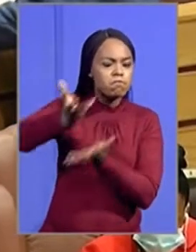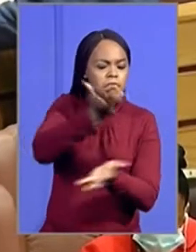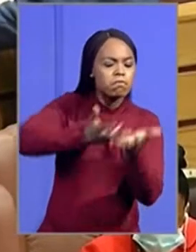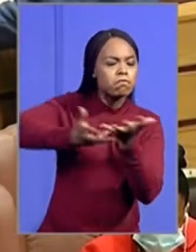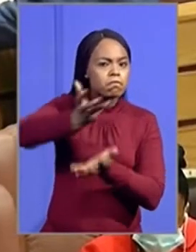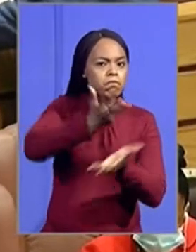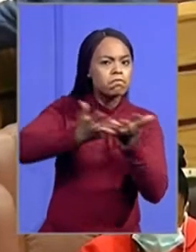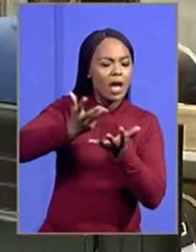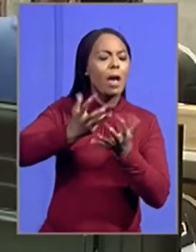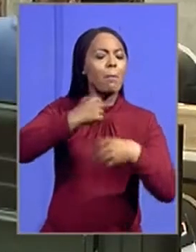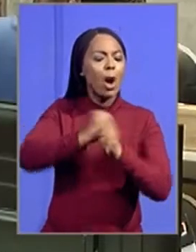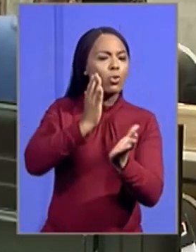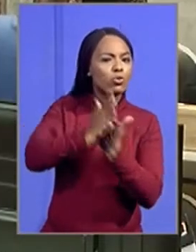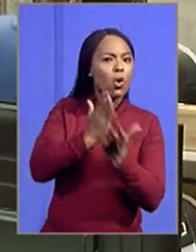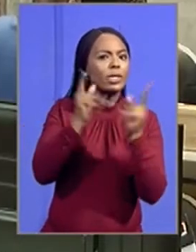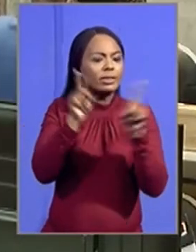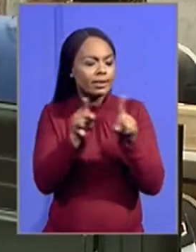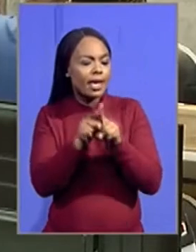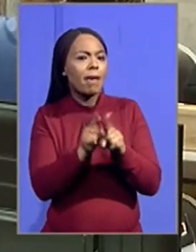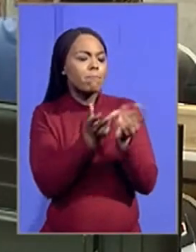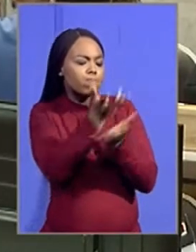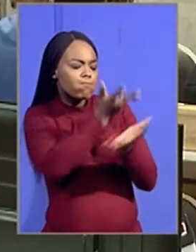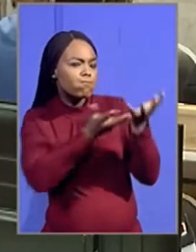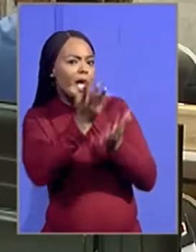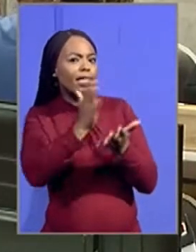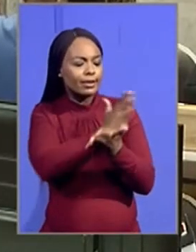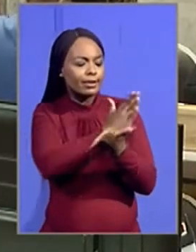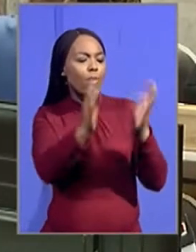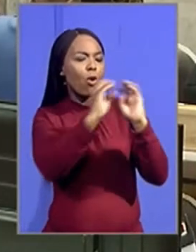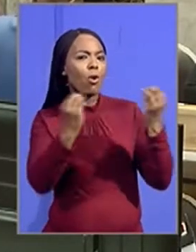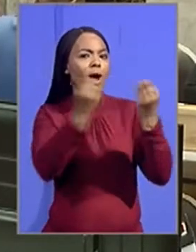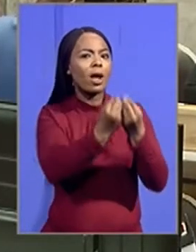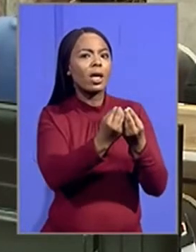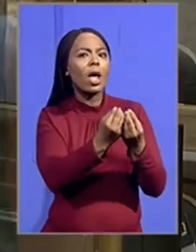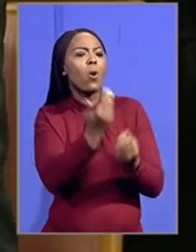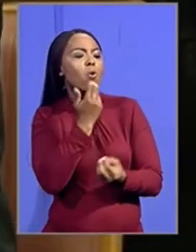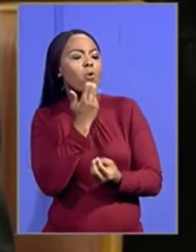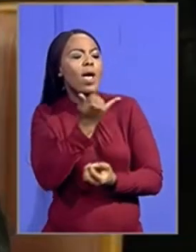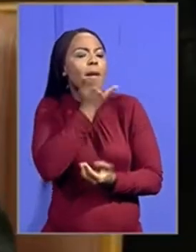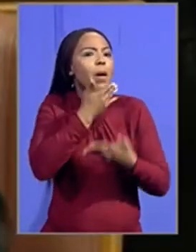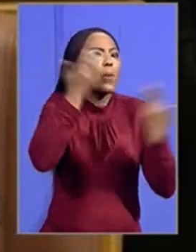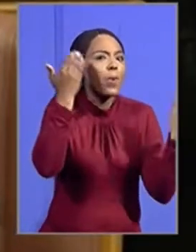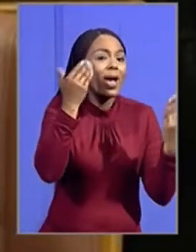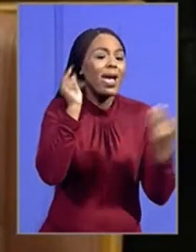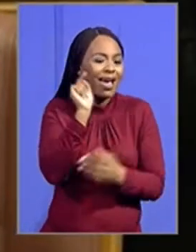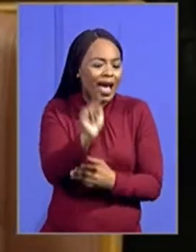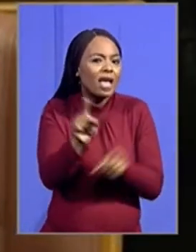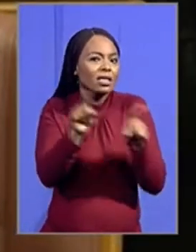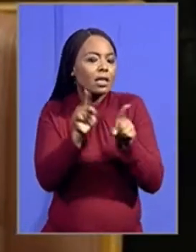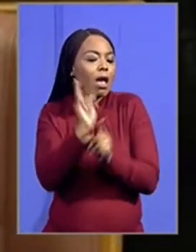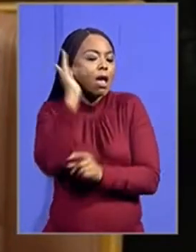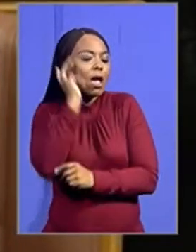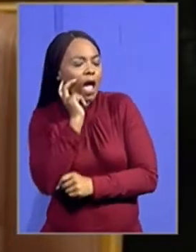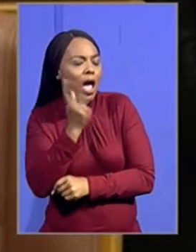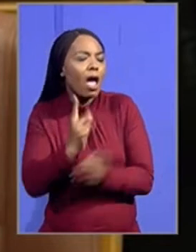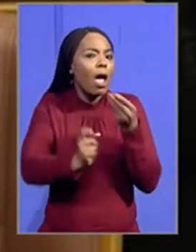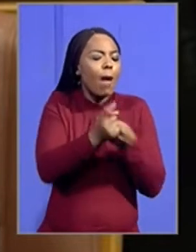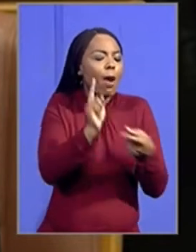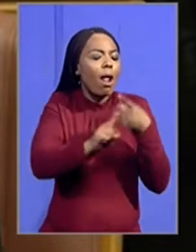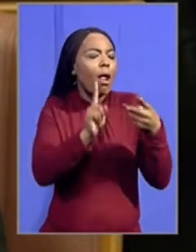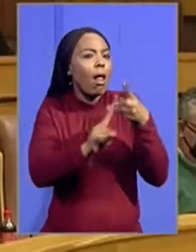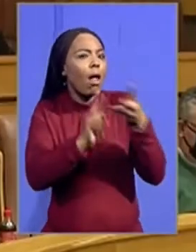gore o kopana le megato ena e meng e sa kgotsofalang gore a utlwe le go bona gore go etsala eng